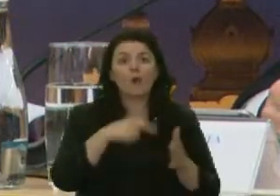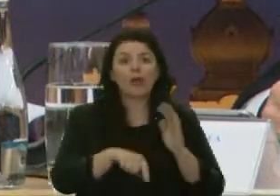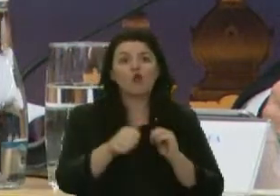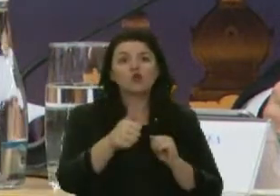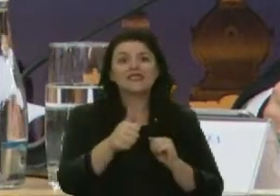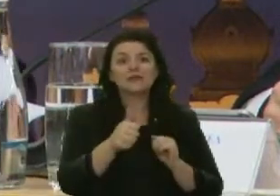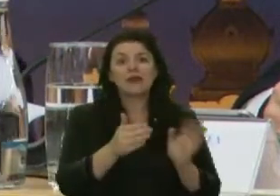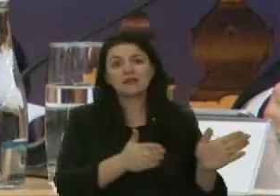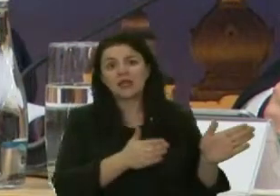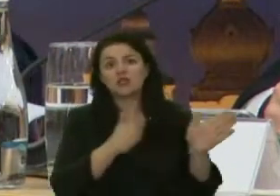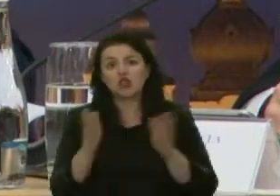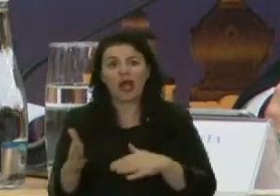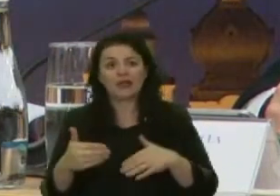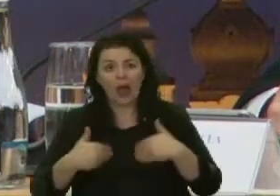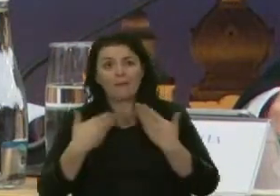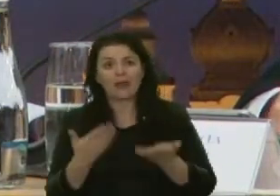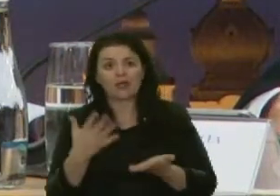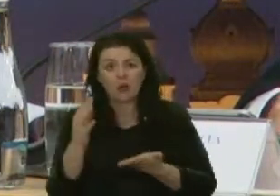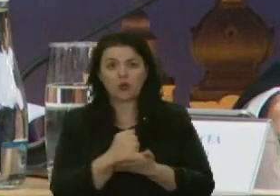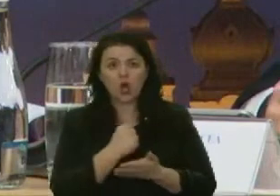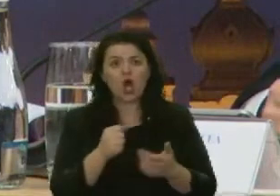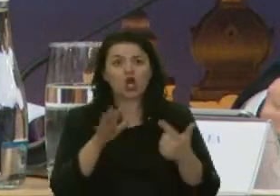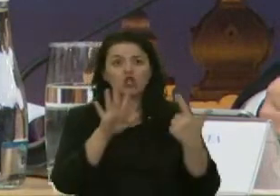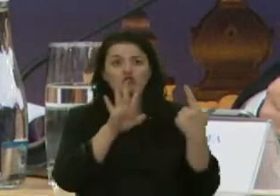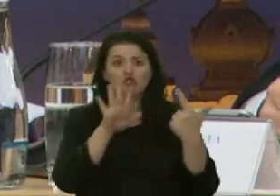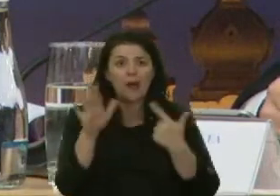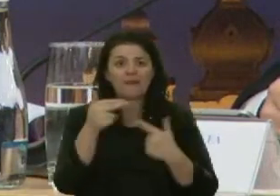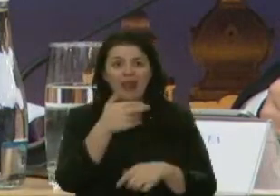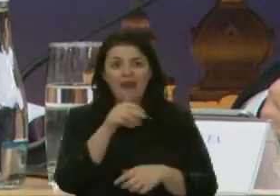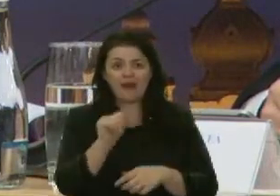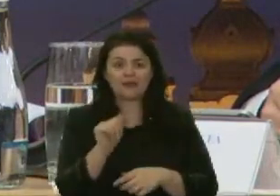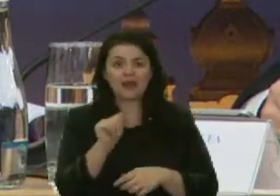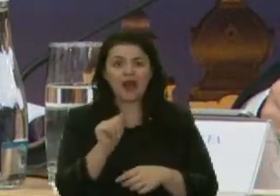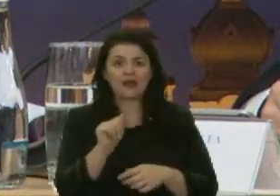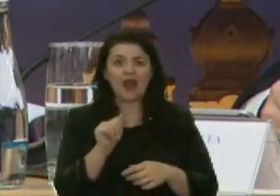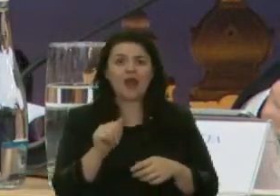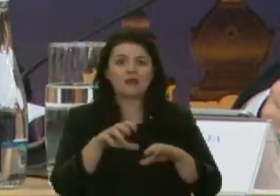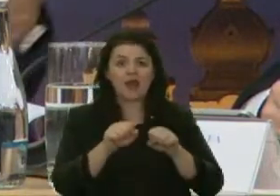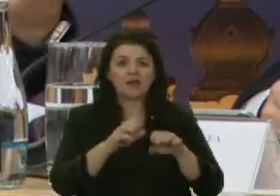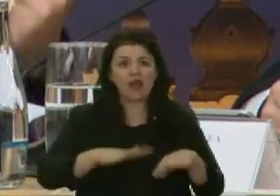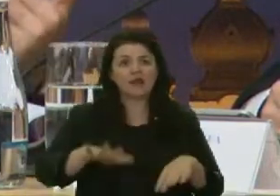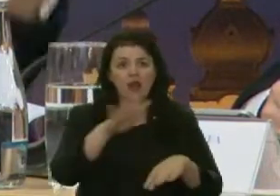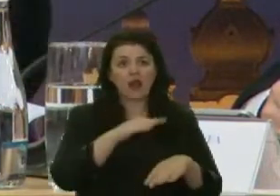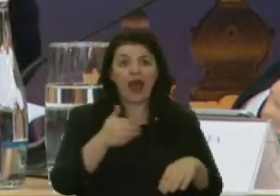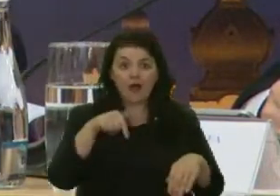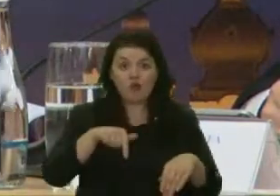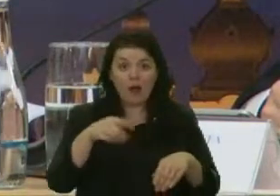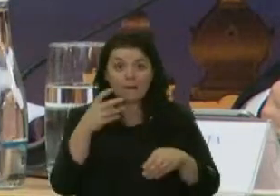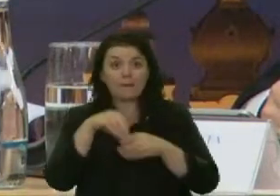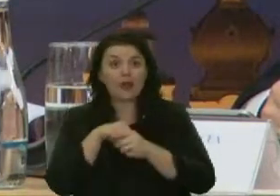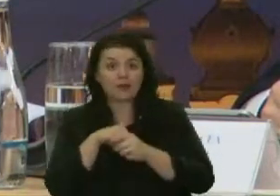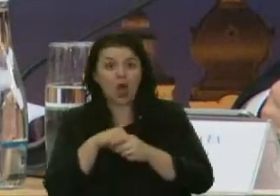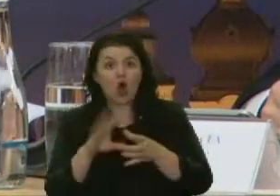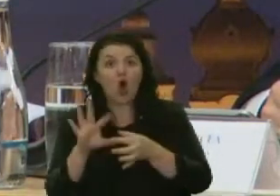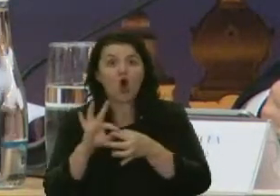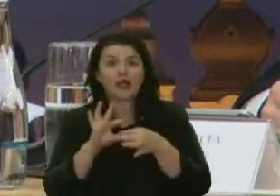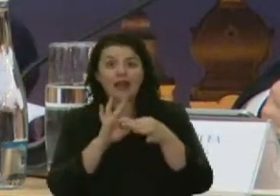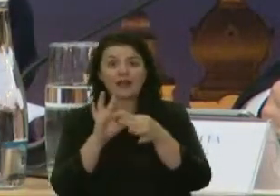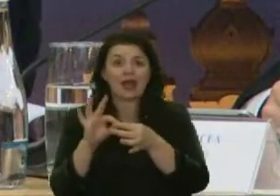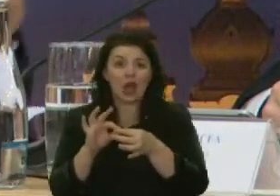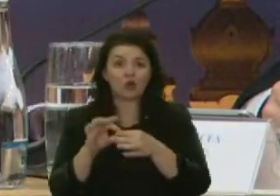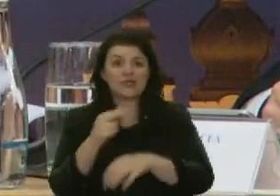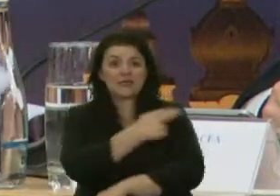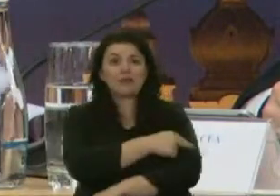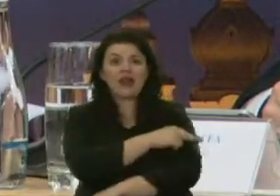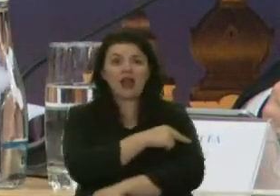Premier am reușit să obțin cele 7 ha de teren pentru spitalul Regional de Urgență ne implicăm acum pentru a asigura conectivitatea cu spitalul